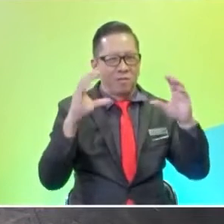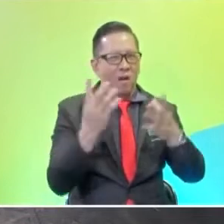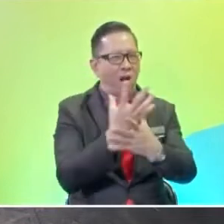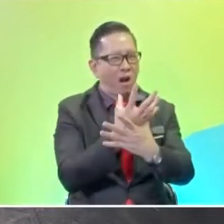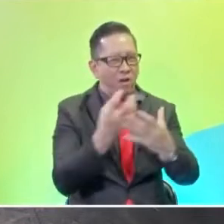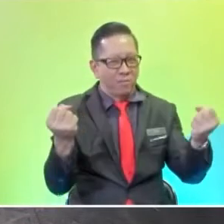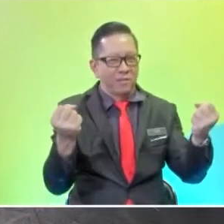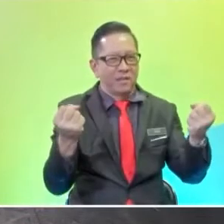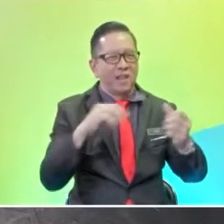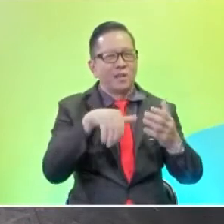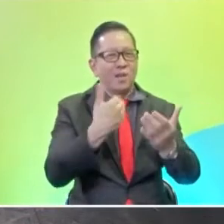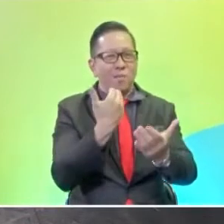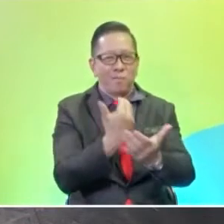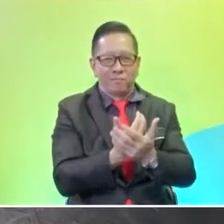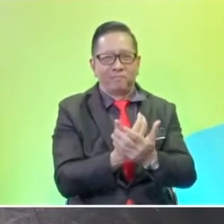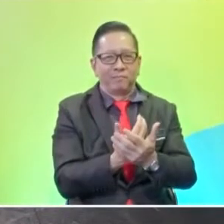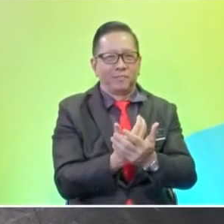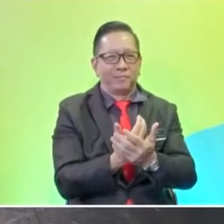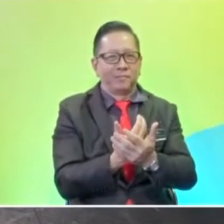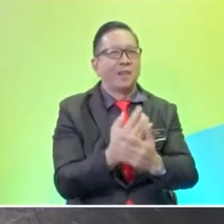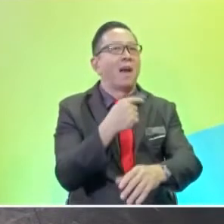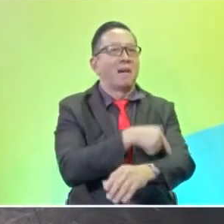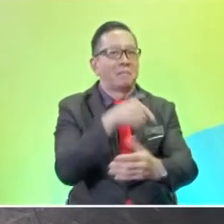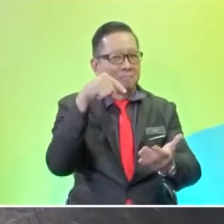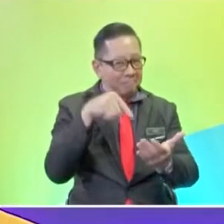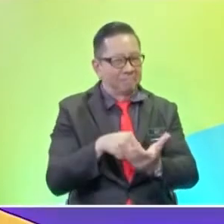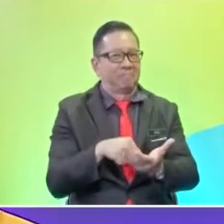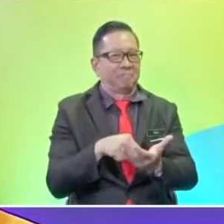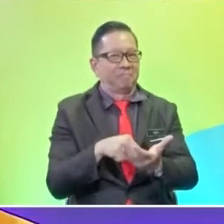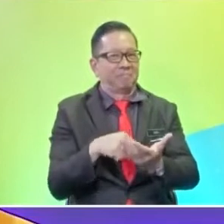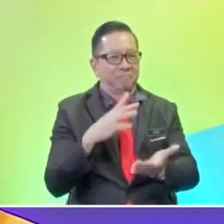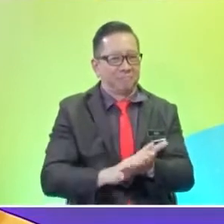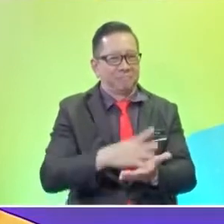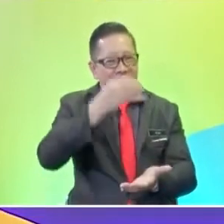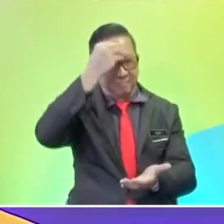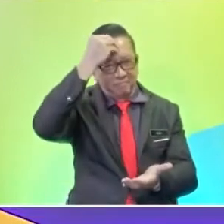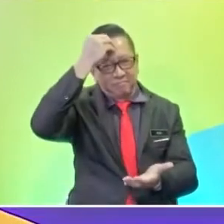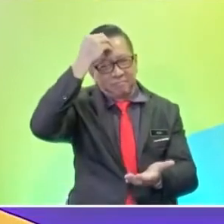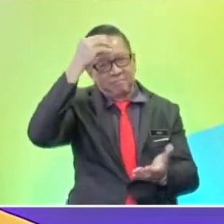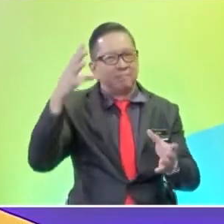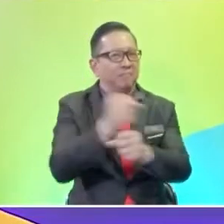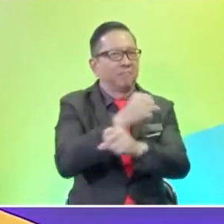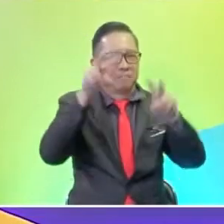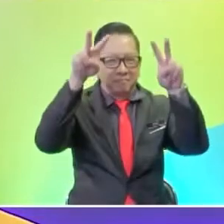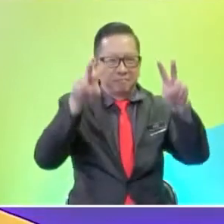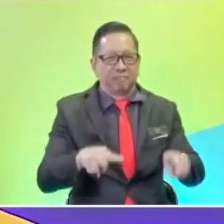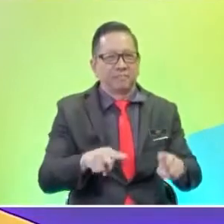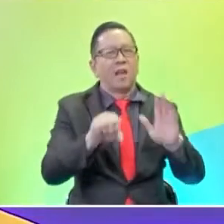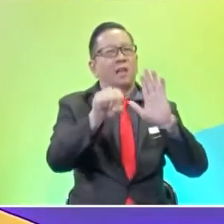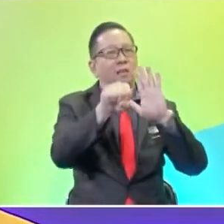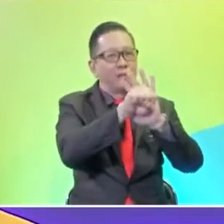apa yang kita belajar untuk ah hari ini hah kita tidak belajar ah kita tidak dapat lihat simbol